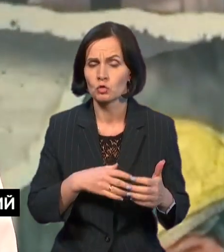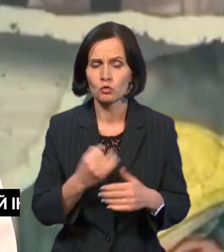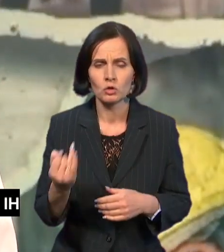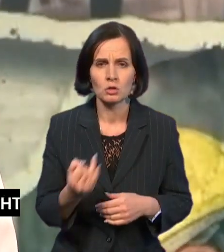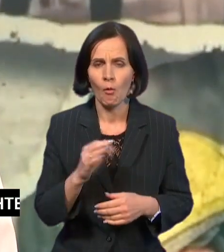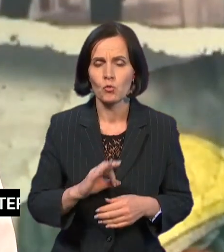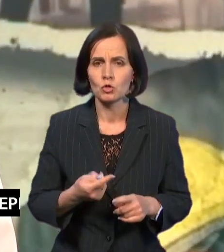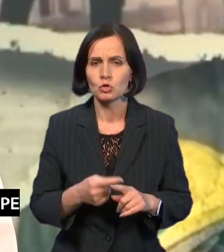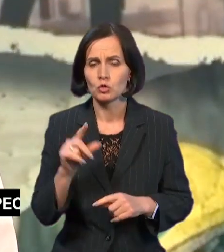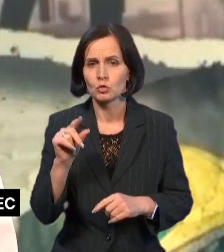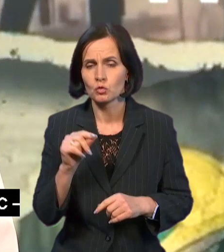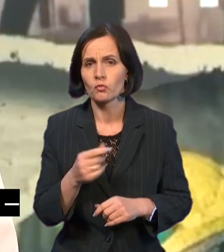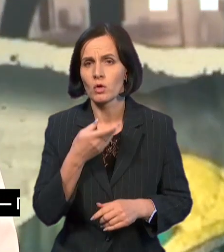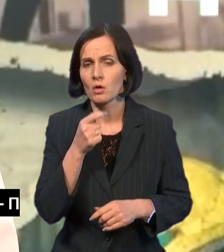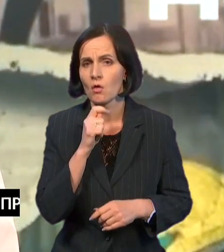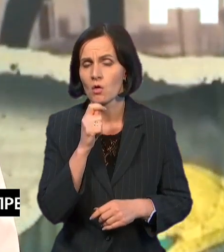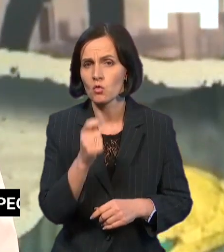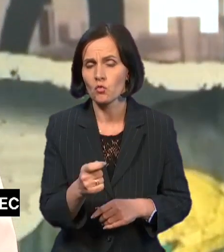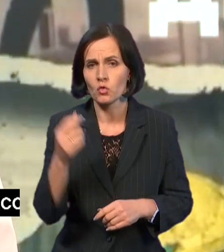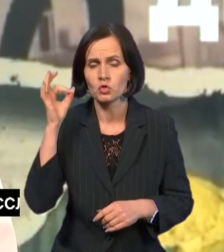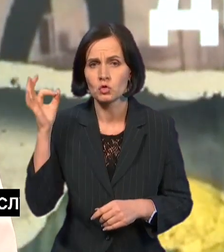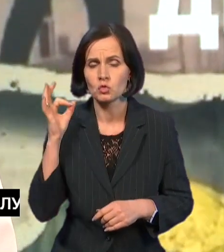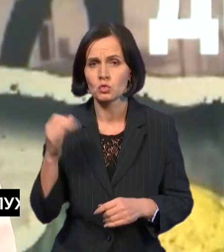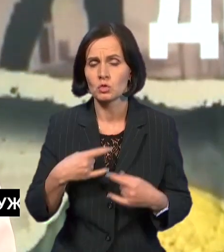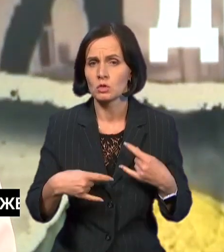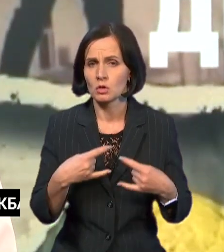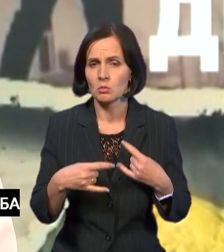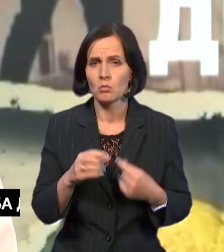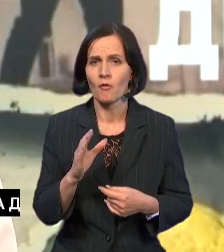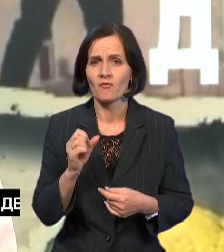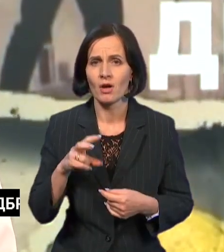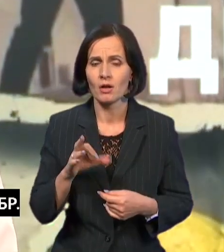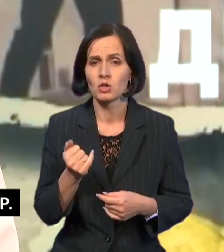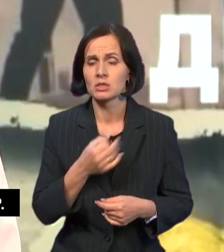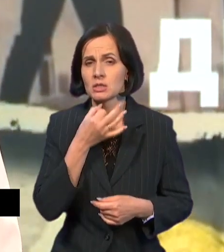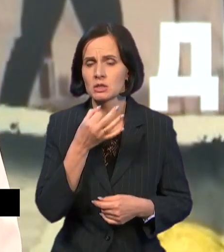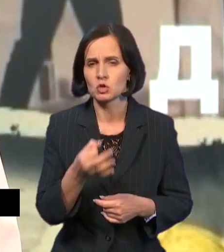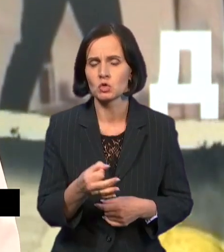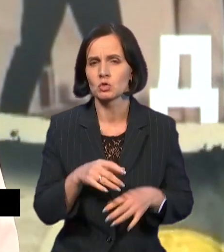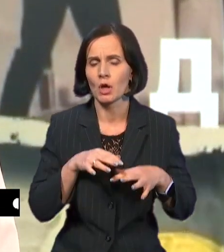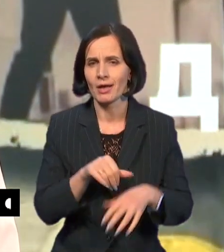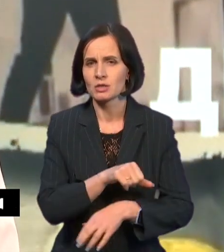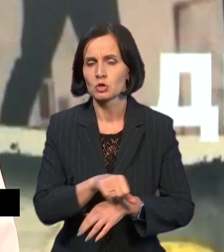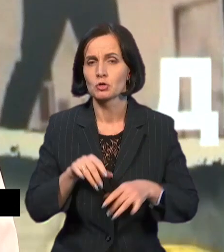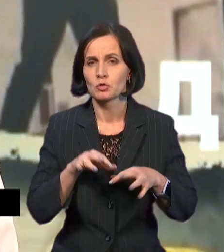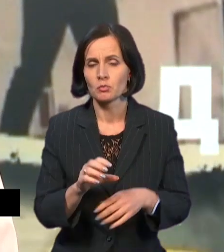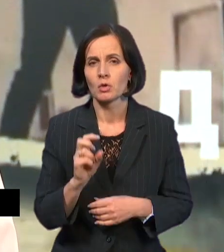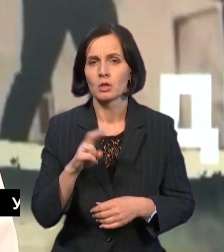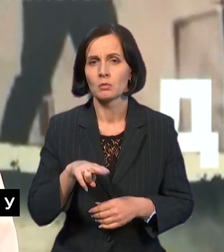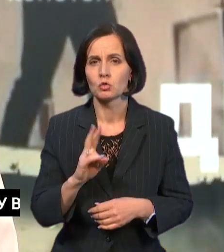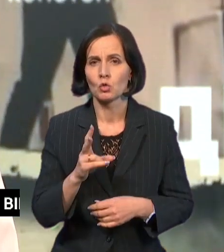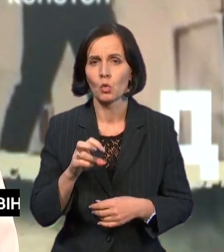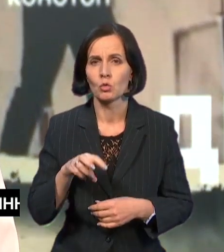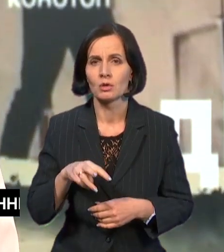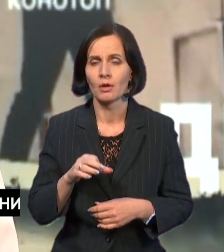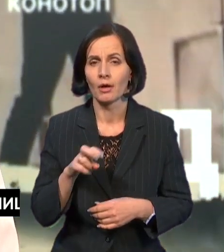історії. Про це в понеділок в інтерв'ю німецькому виданню «Вельт» заявив міністр закордонних справ України Дмитро Кулеба. Ця заява прозвучала в контексті